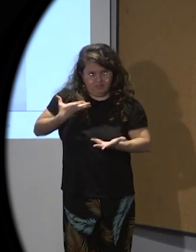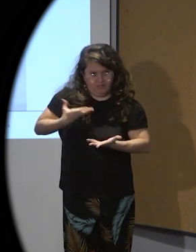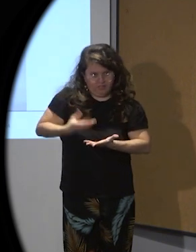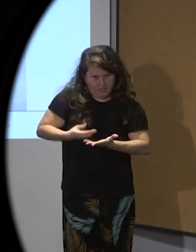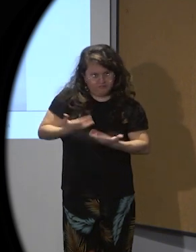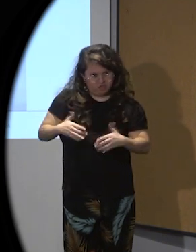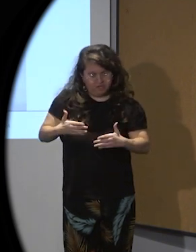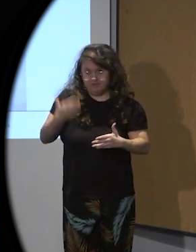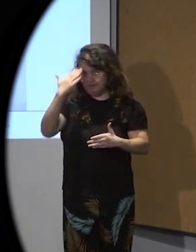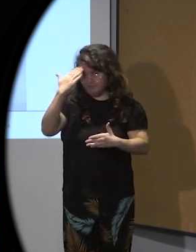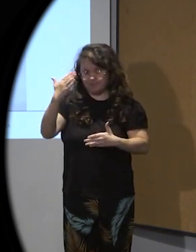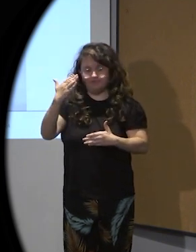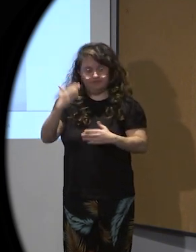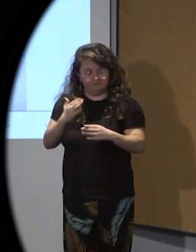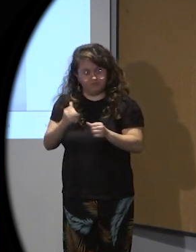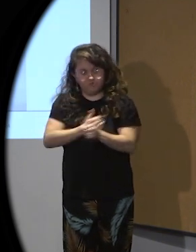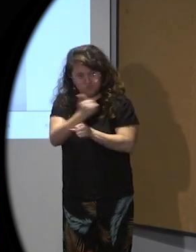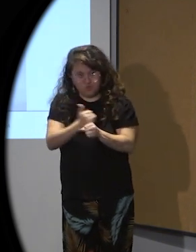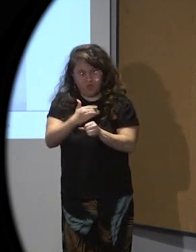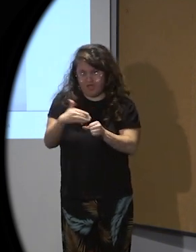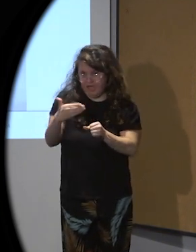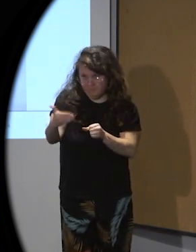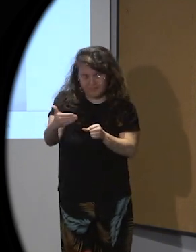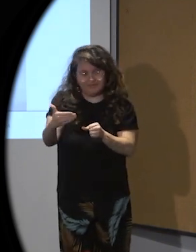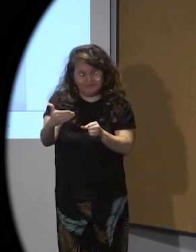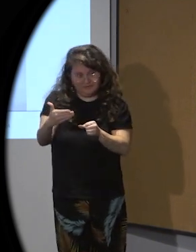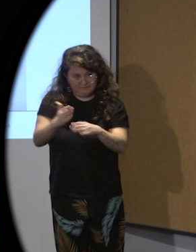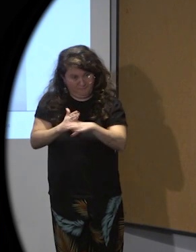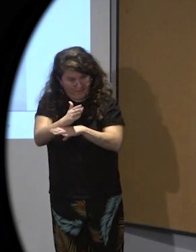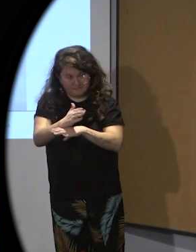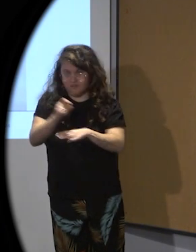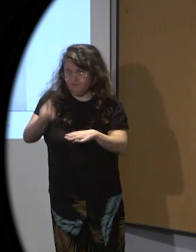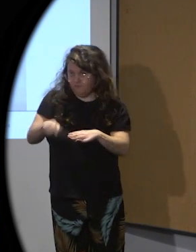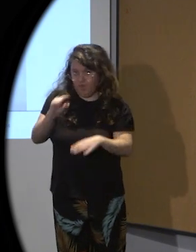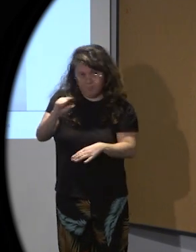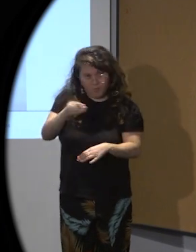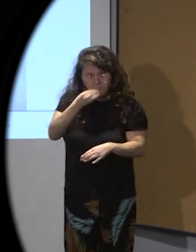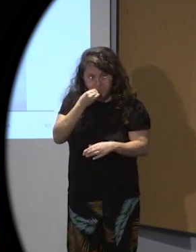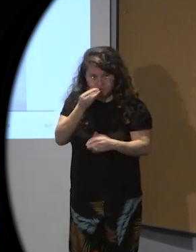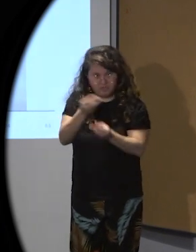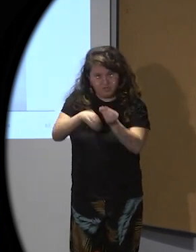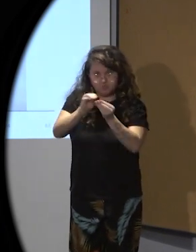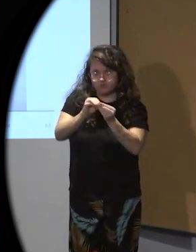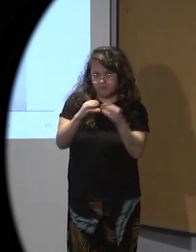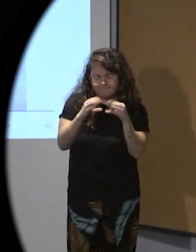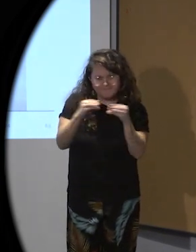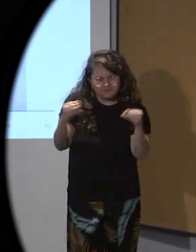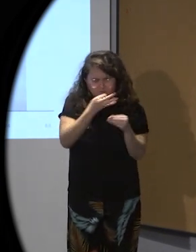on continue l'hydratation, mais il faudra manger un peu du solide, de pâtes de fruits ou autre.